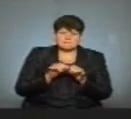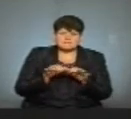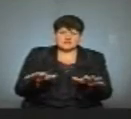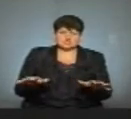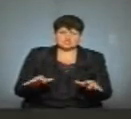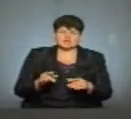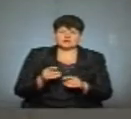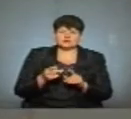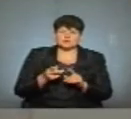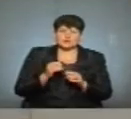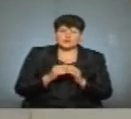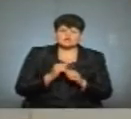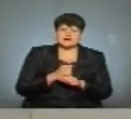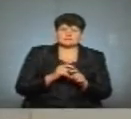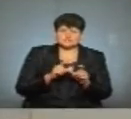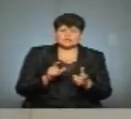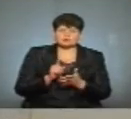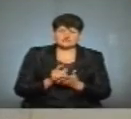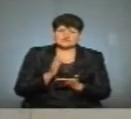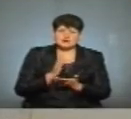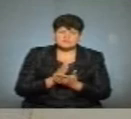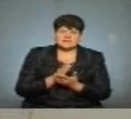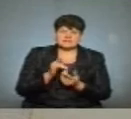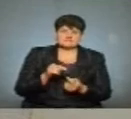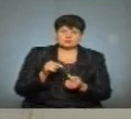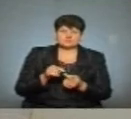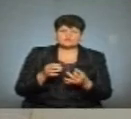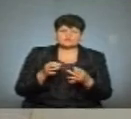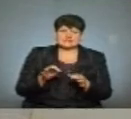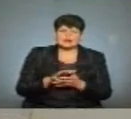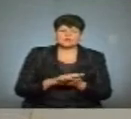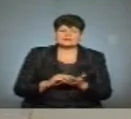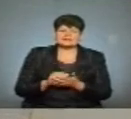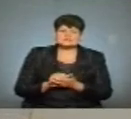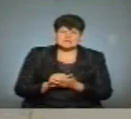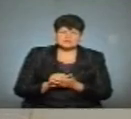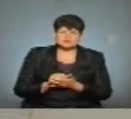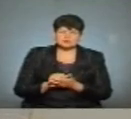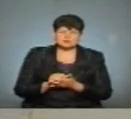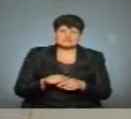а друге, кожна аптека повинна би мати відповідні дозвола на утилізацію